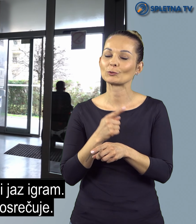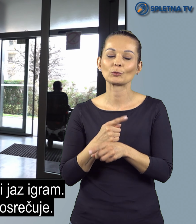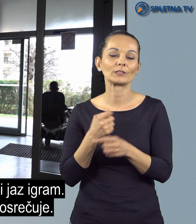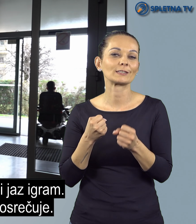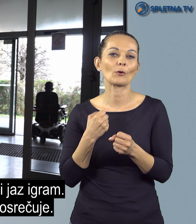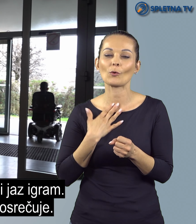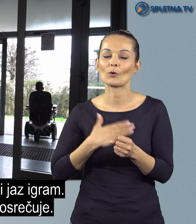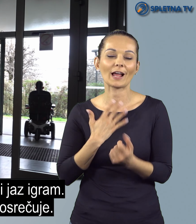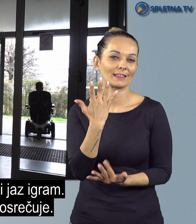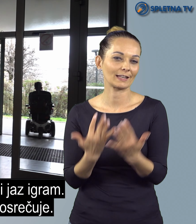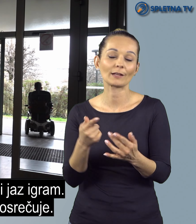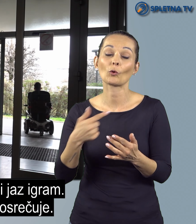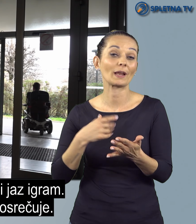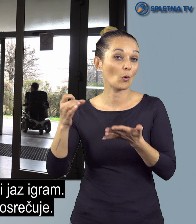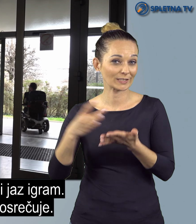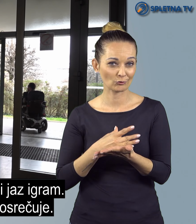zelo srečuje.